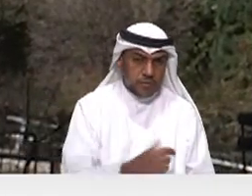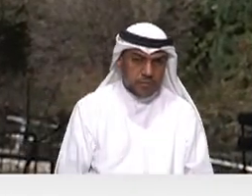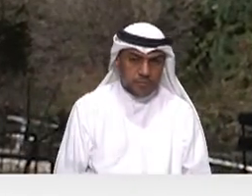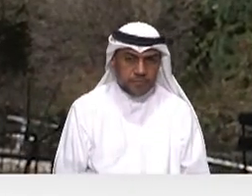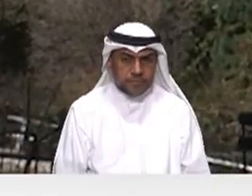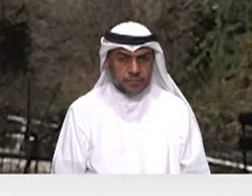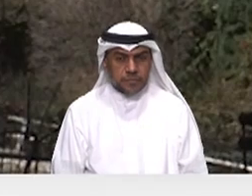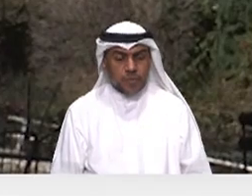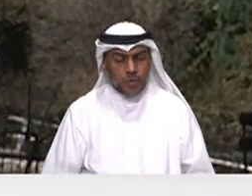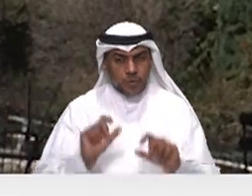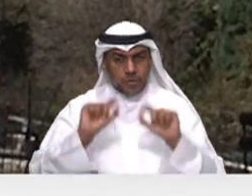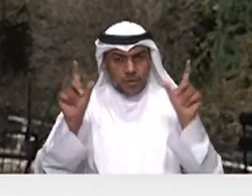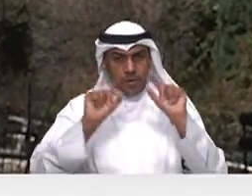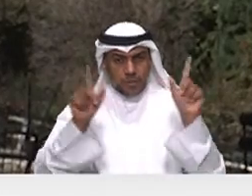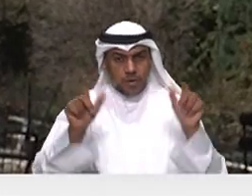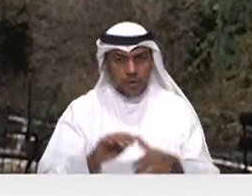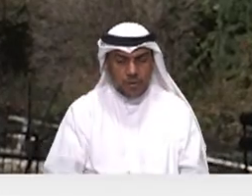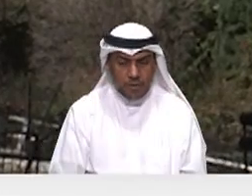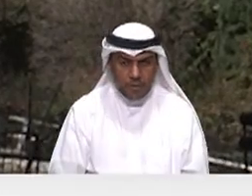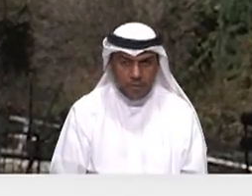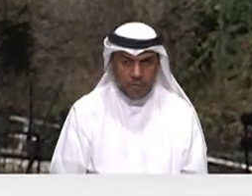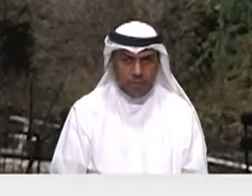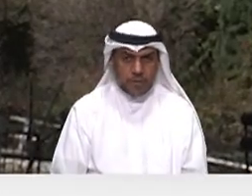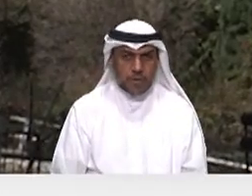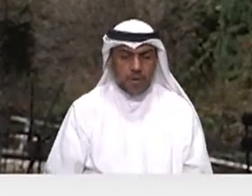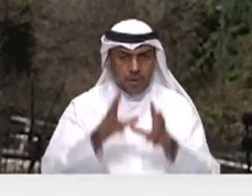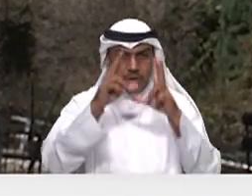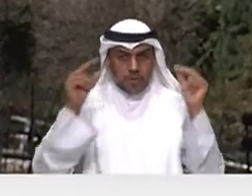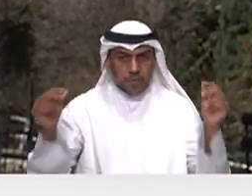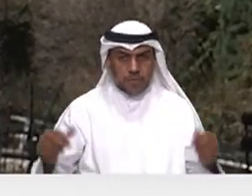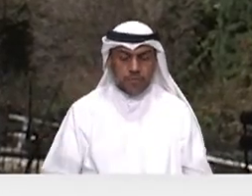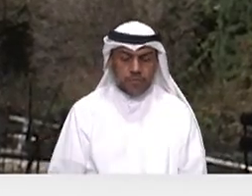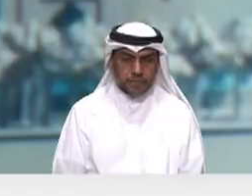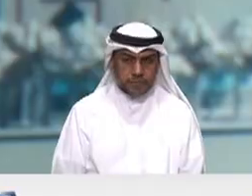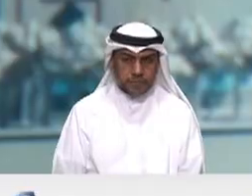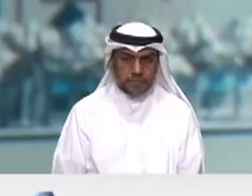قناة الأخبار، من أمام السراي الحكومي بيروت.